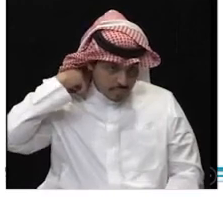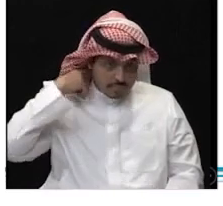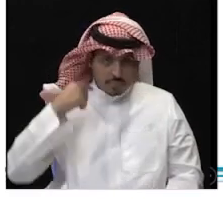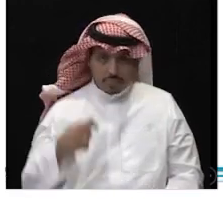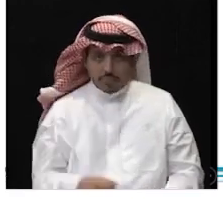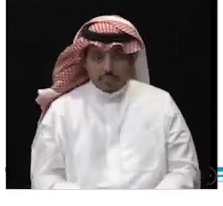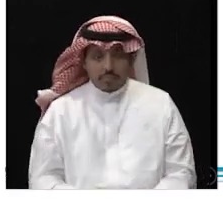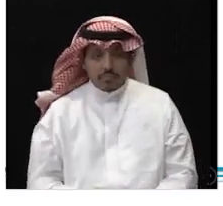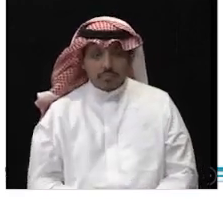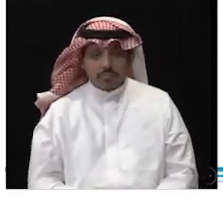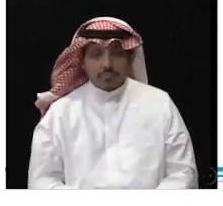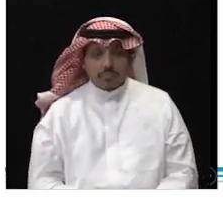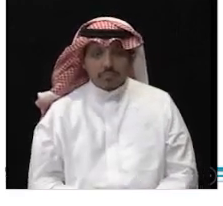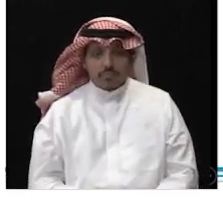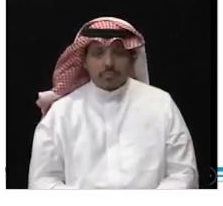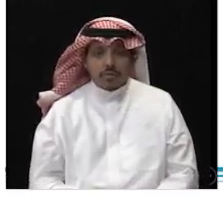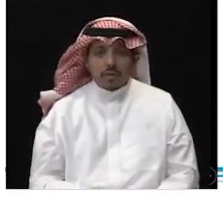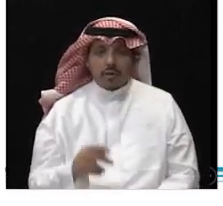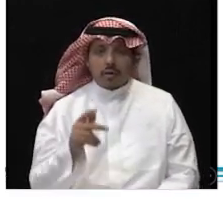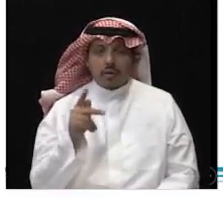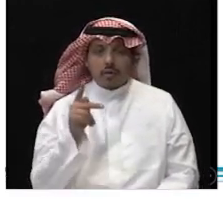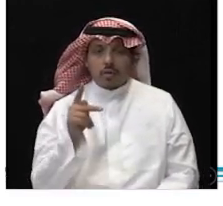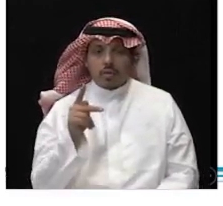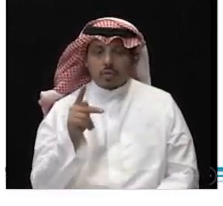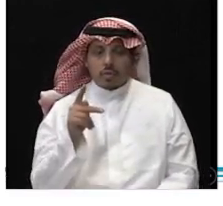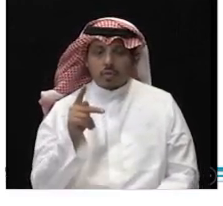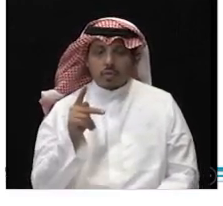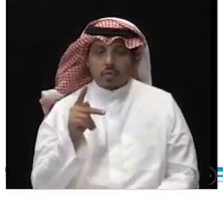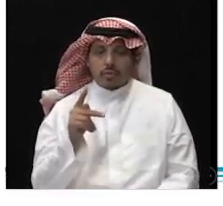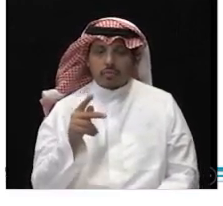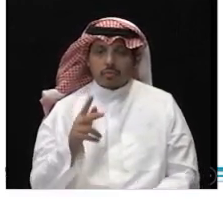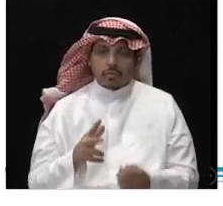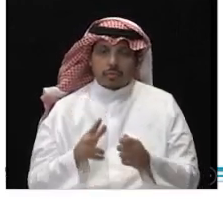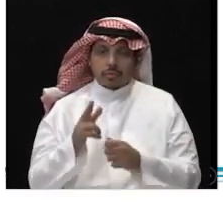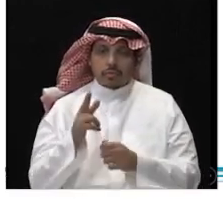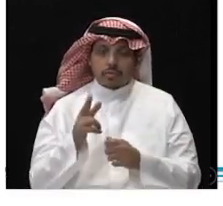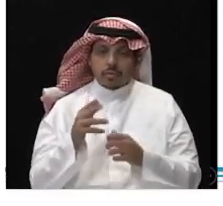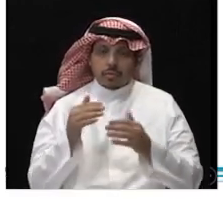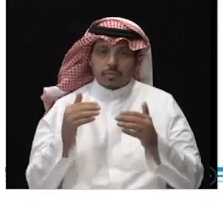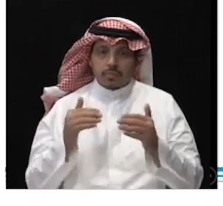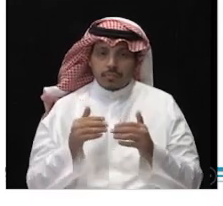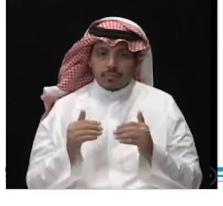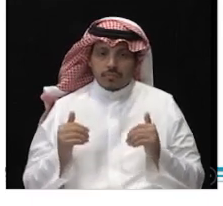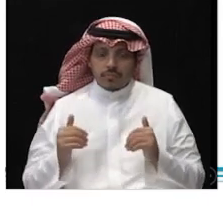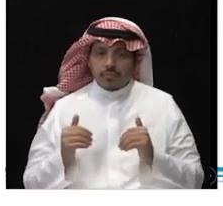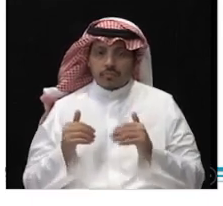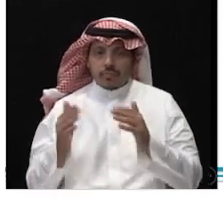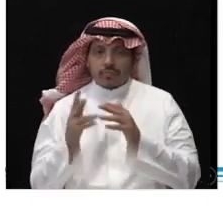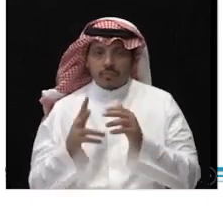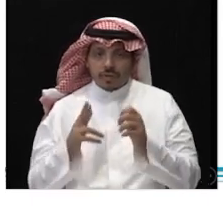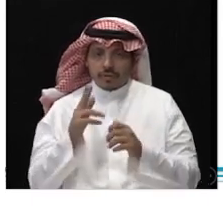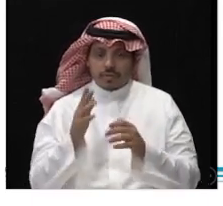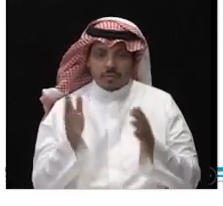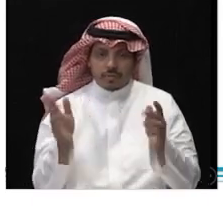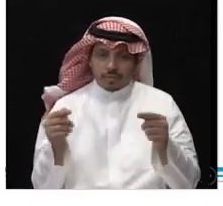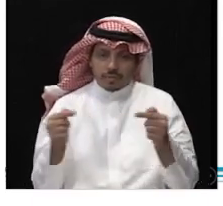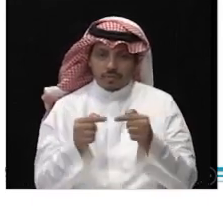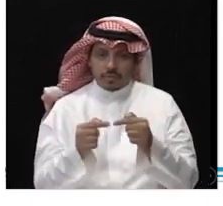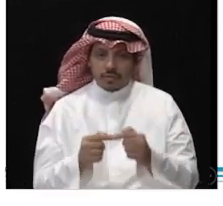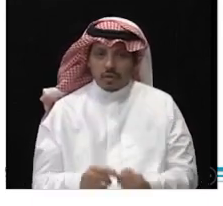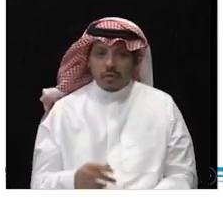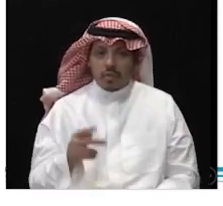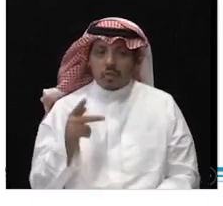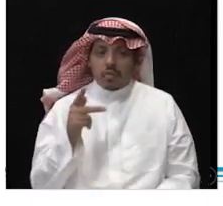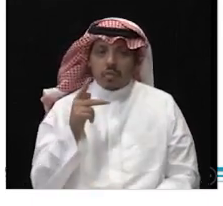وهنا ضوء في آخر الكلمة، متصلة أم منفصلة؟ أحسنتم، منفصلة،